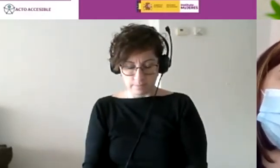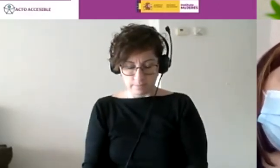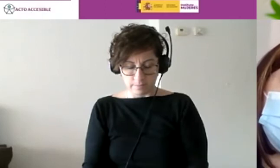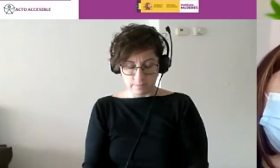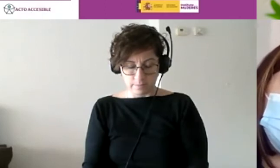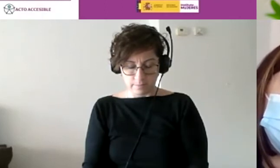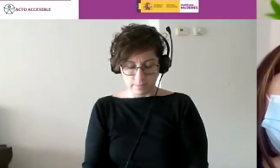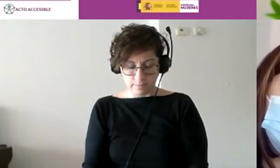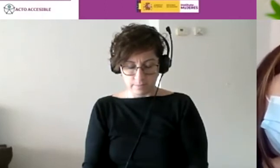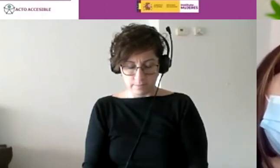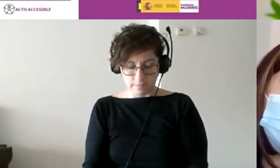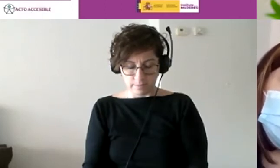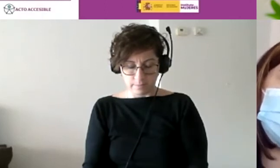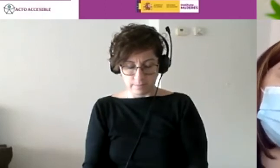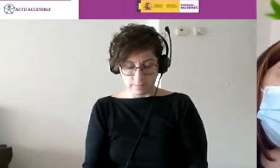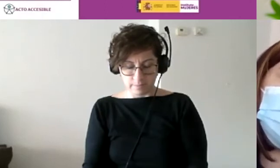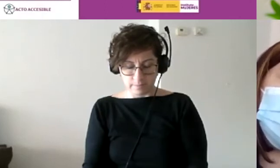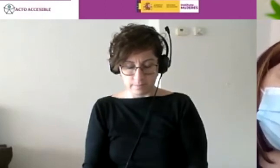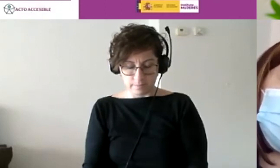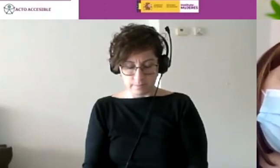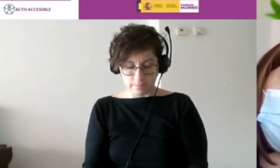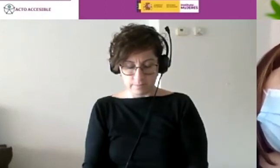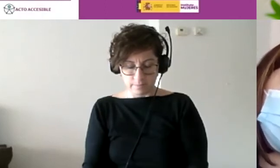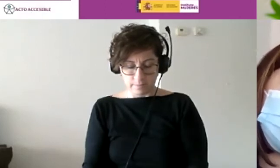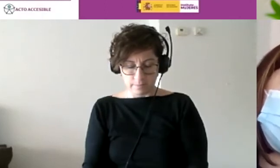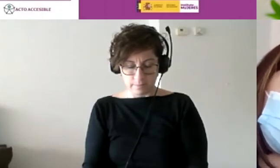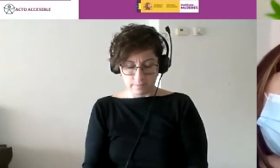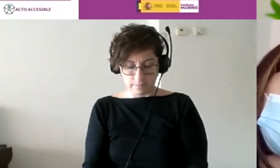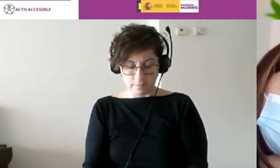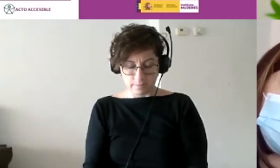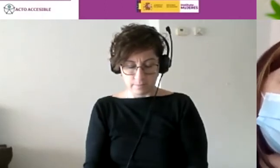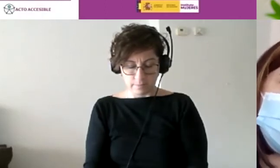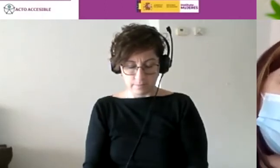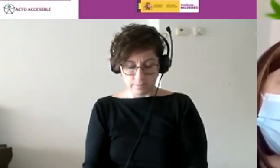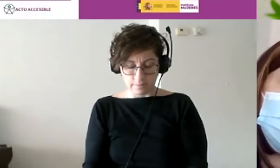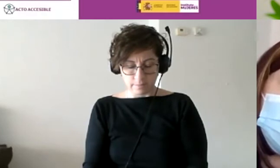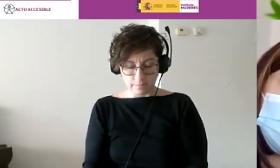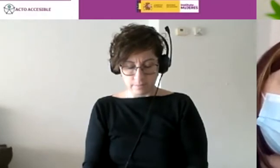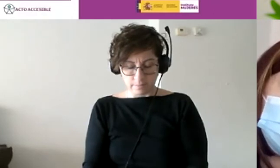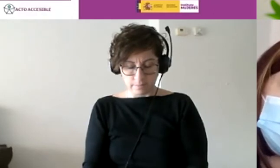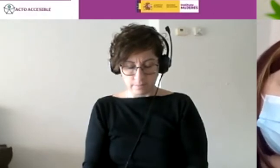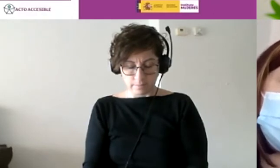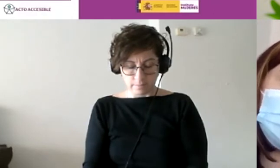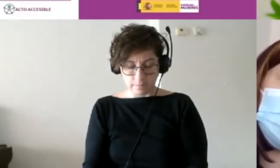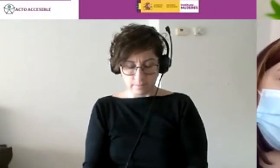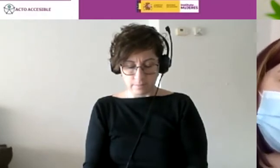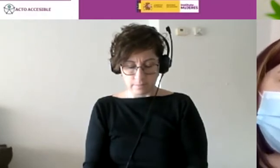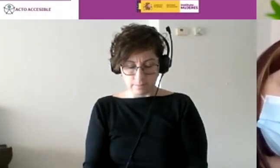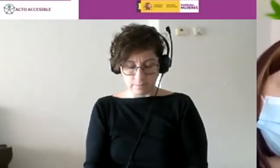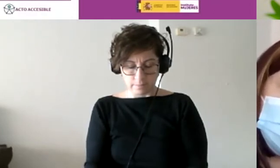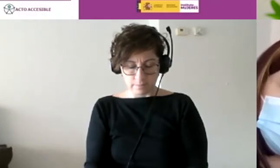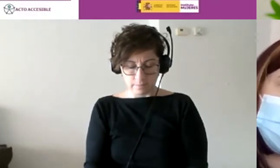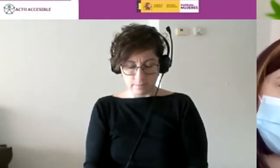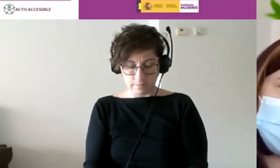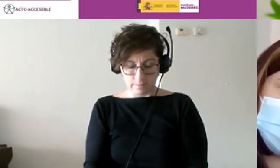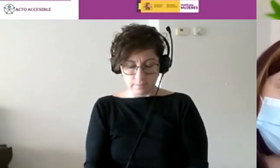мені необхідно десь полежати. Тобто фізичний стан за цей час дуже погіршився у багатьох